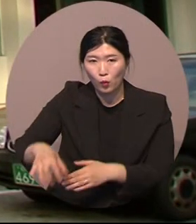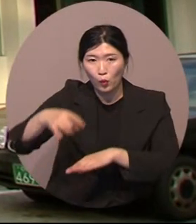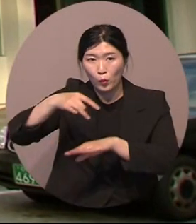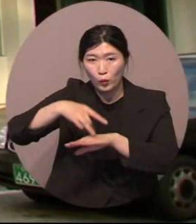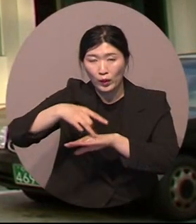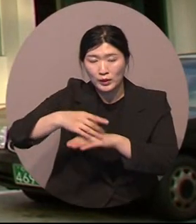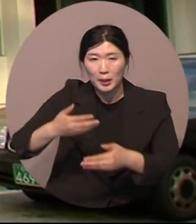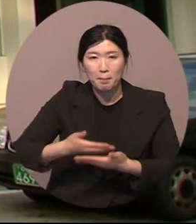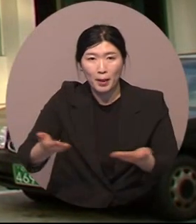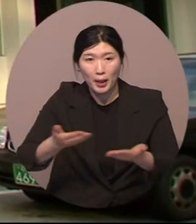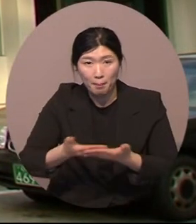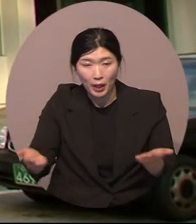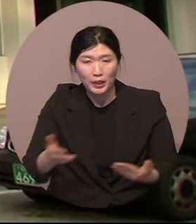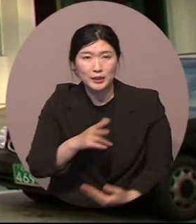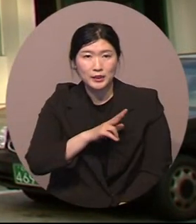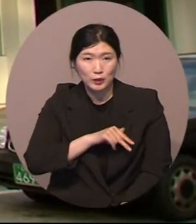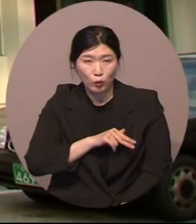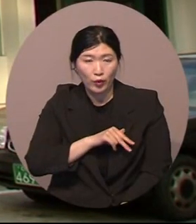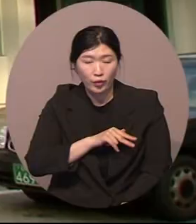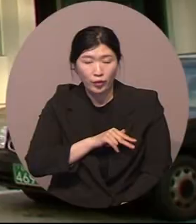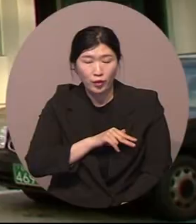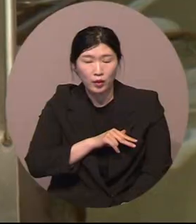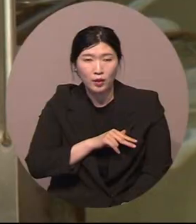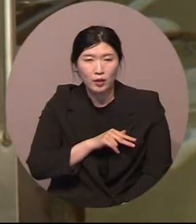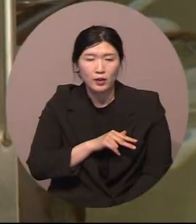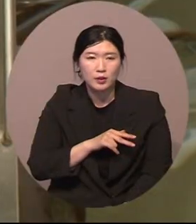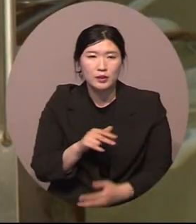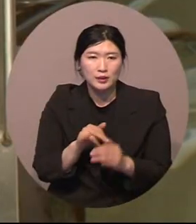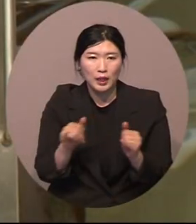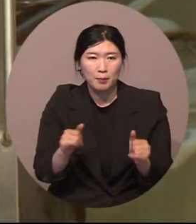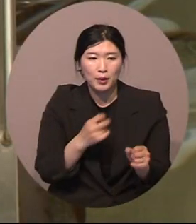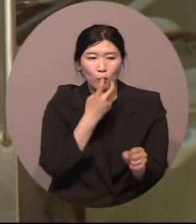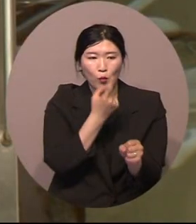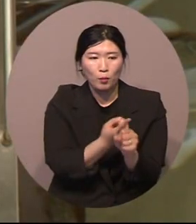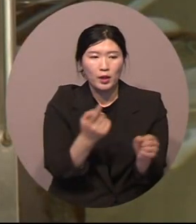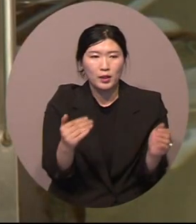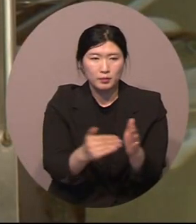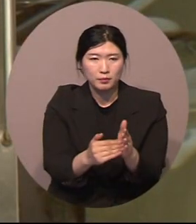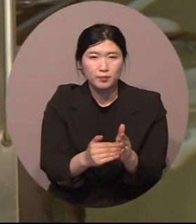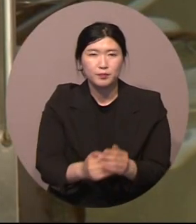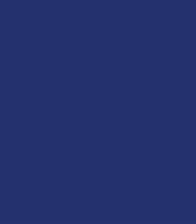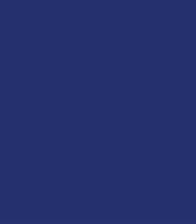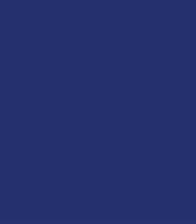박스를 제공한 시의원과 구의원을 대전 지검에 고발했습니다